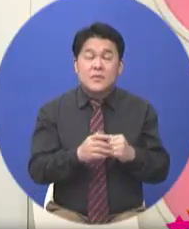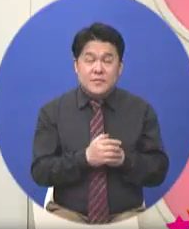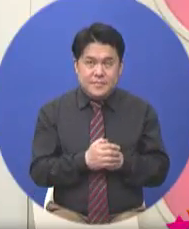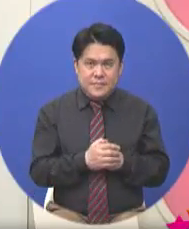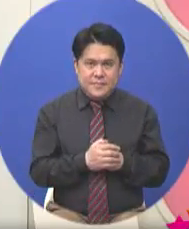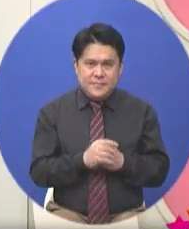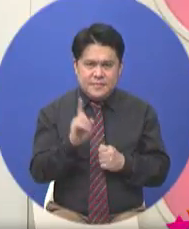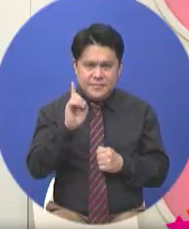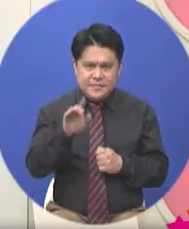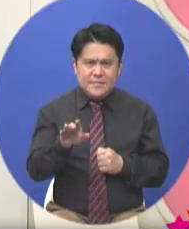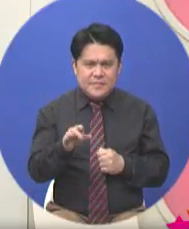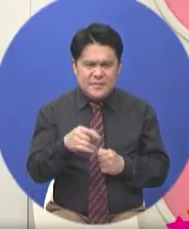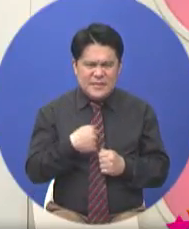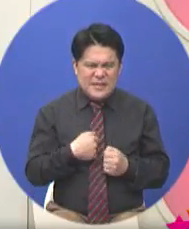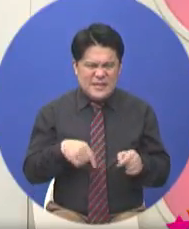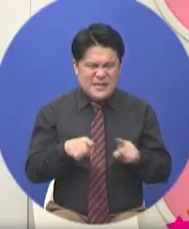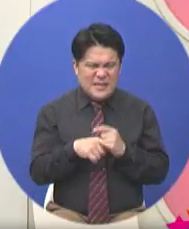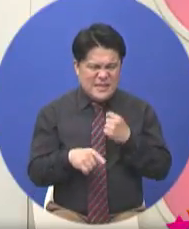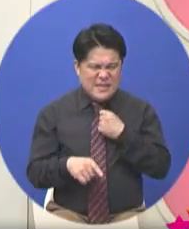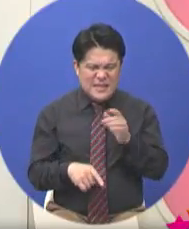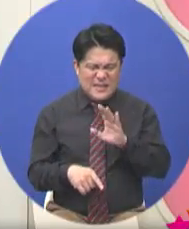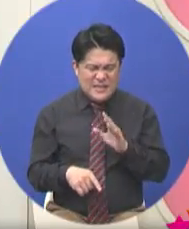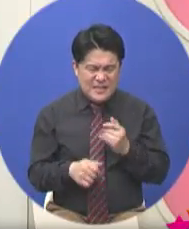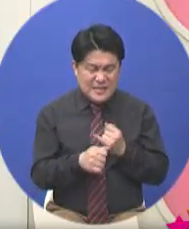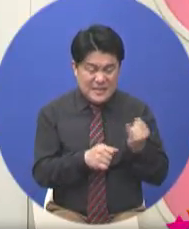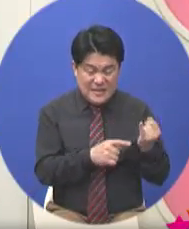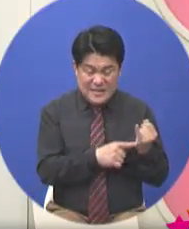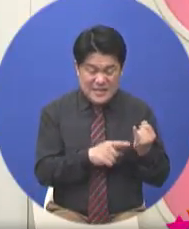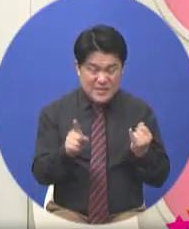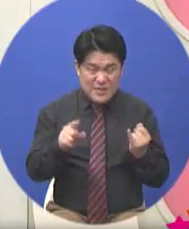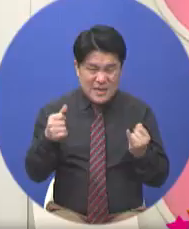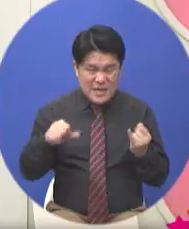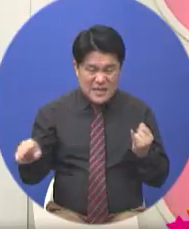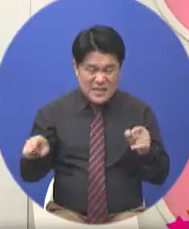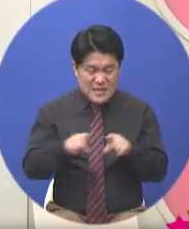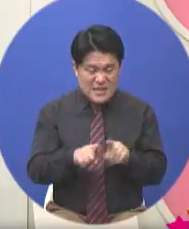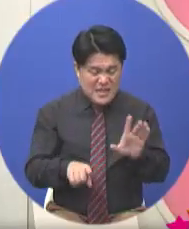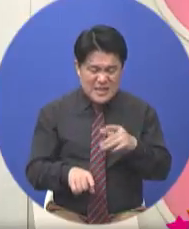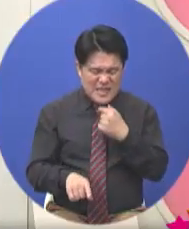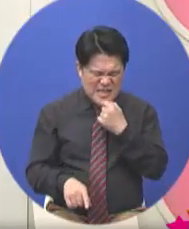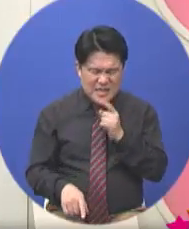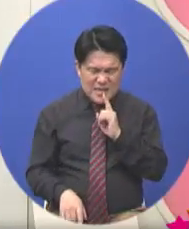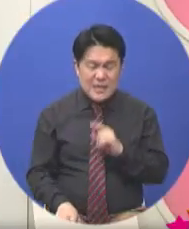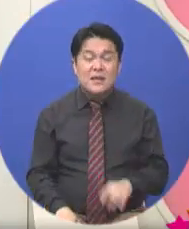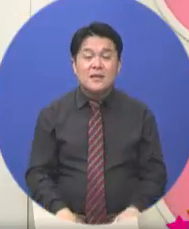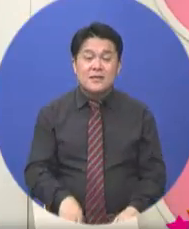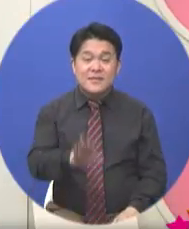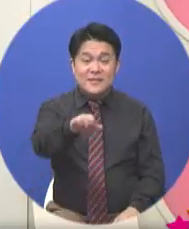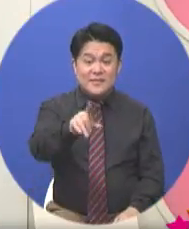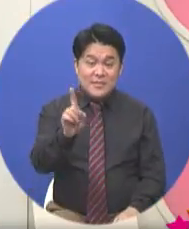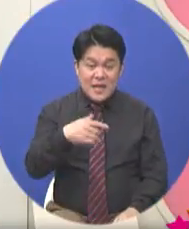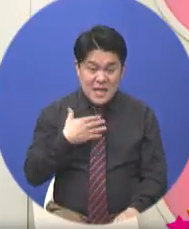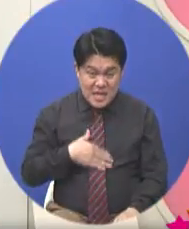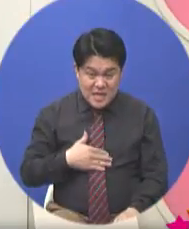내자가 같이 네. 살고 싶지는 않습니다. 이래 사는 게 편하답니까? 합니다. 아유, 사실은.